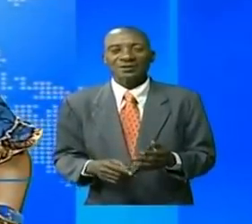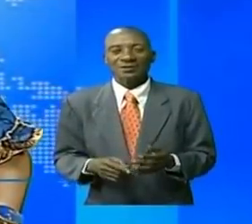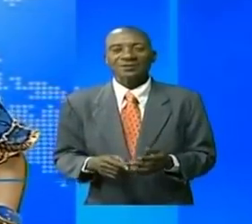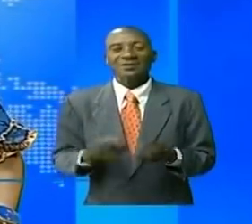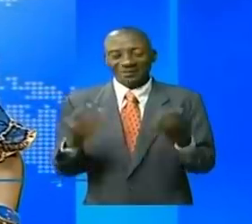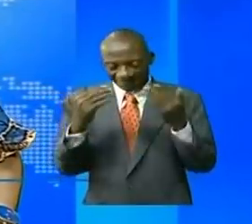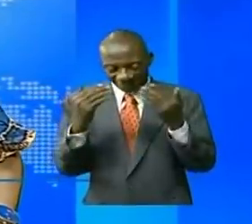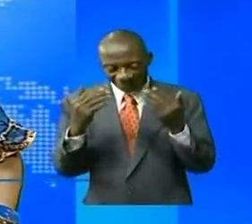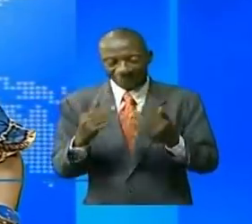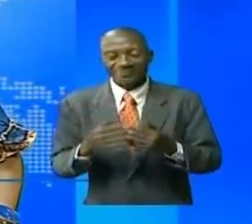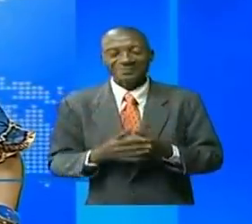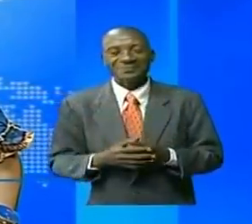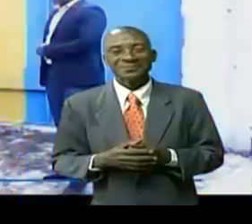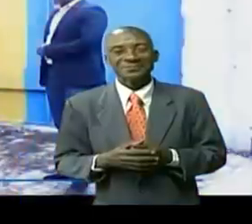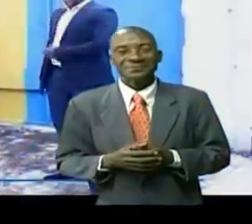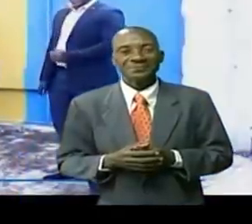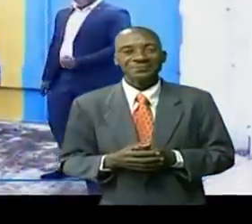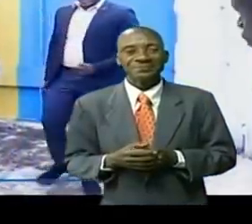reportage.